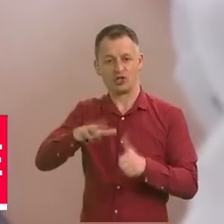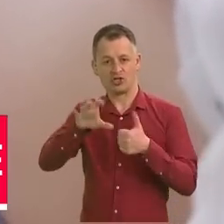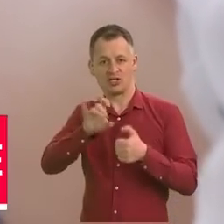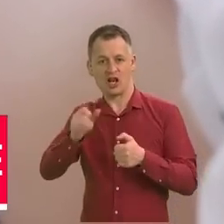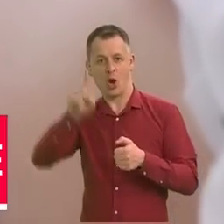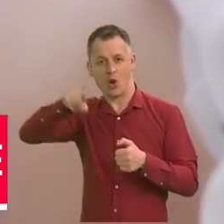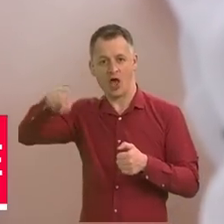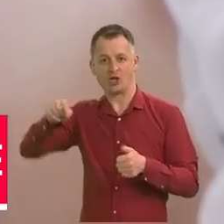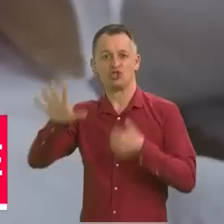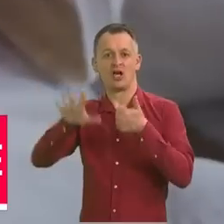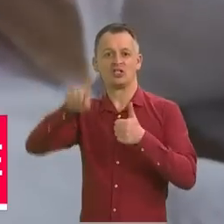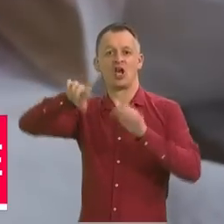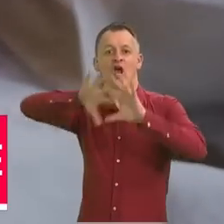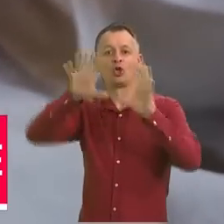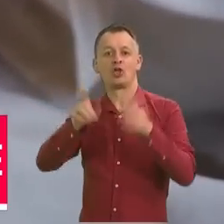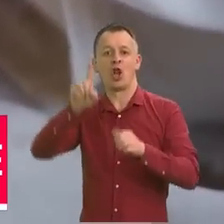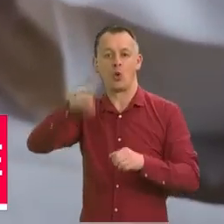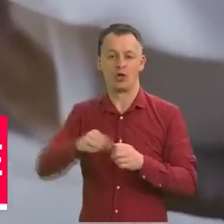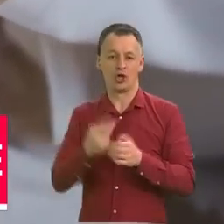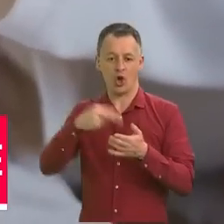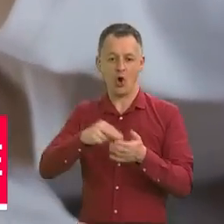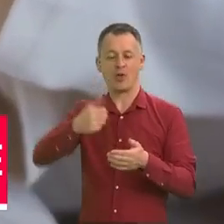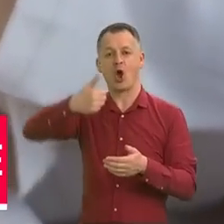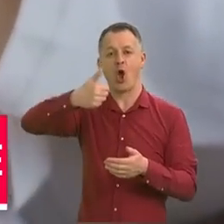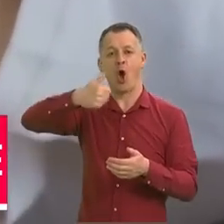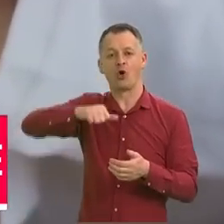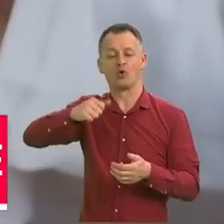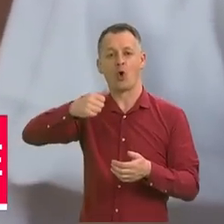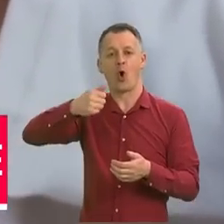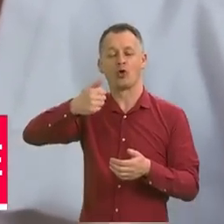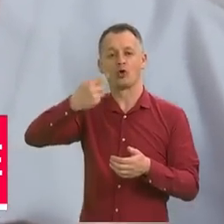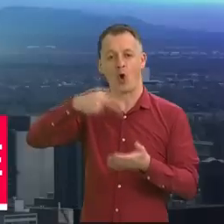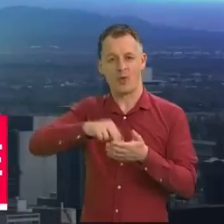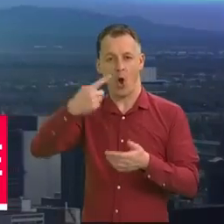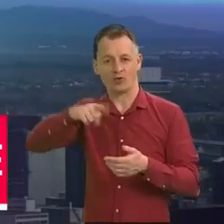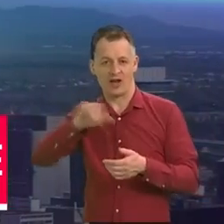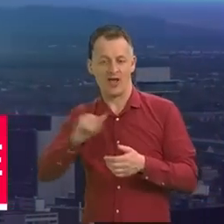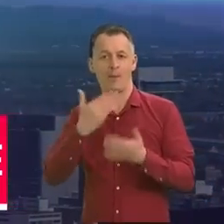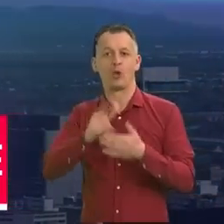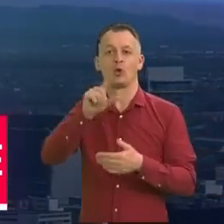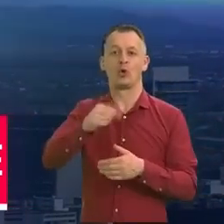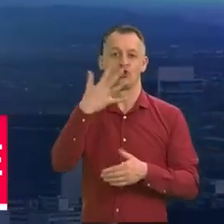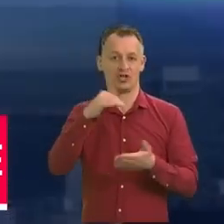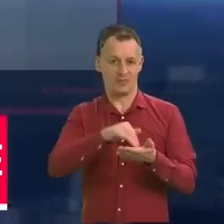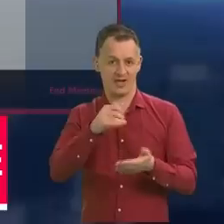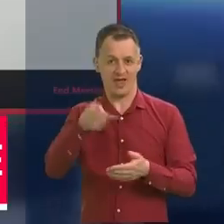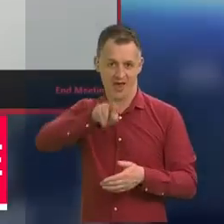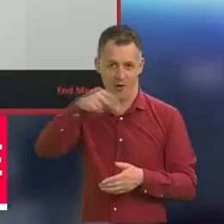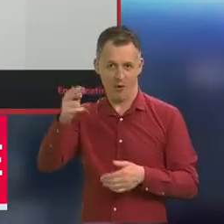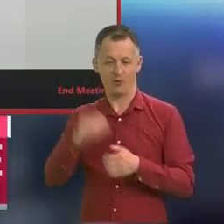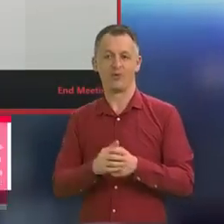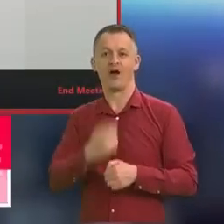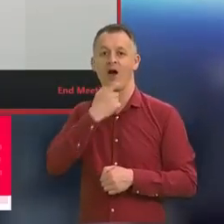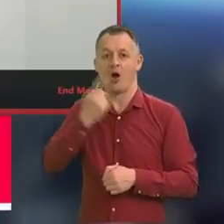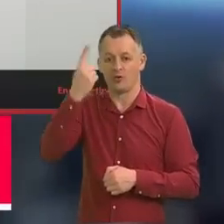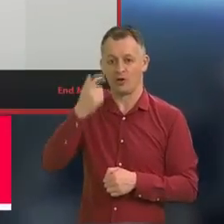timp de 6 luni. Concret, 2.100 de lei pentru 25.000 de euro. Știu de anul trecut că chiar renunțau